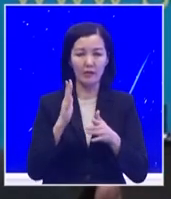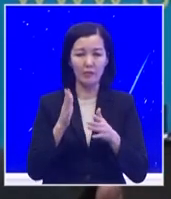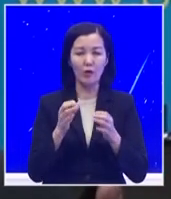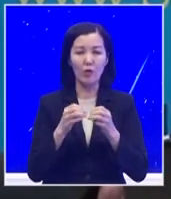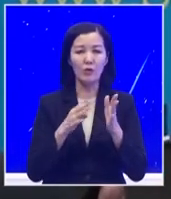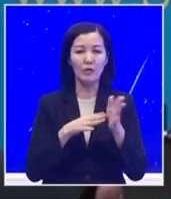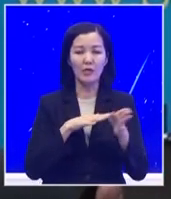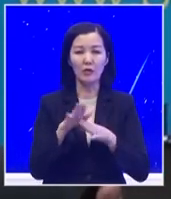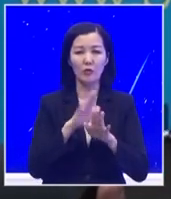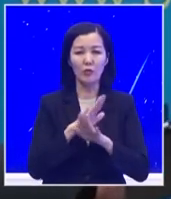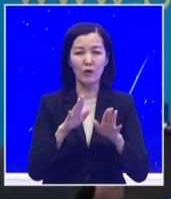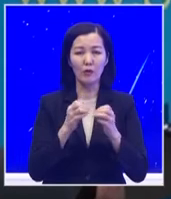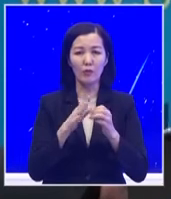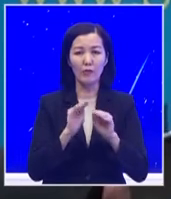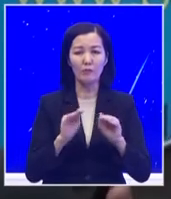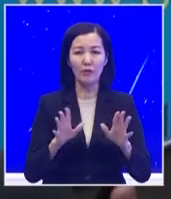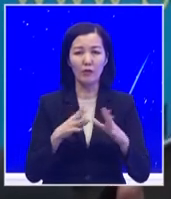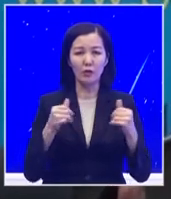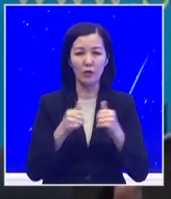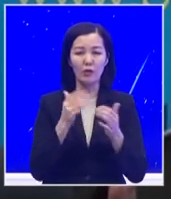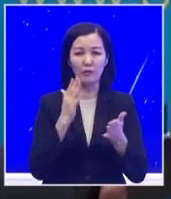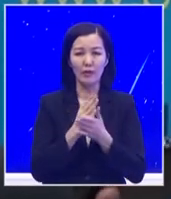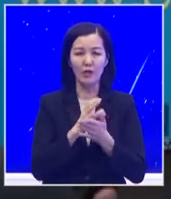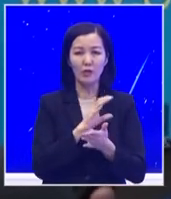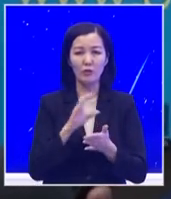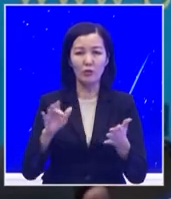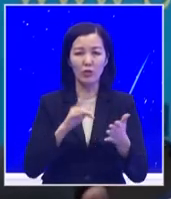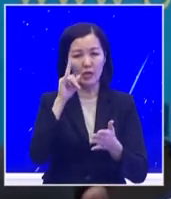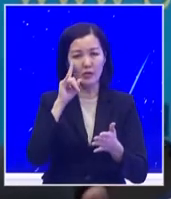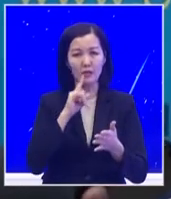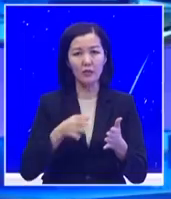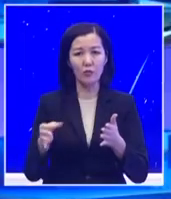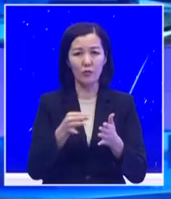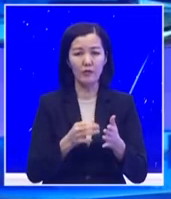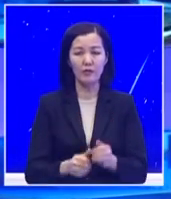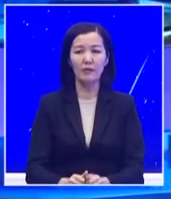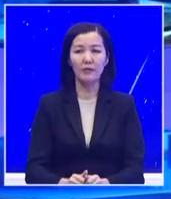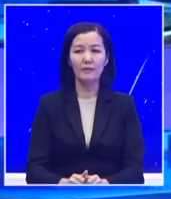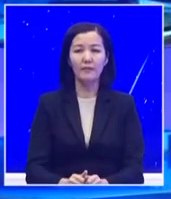жасқа толмаған 15 баласы бар, бір жанұя бар екен солтүстік Қазақстан облысында.